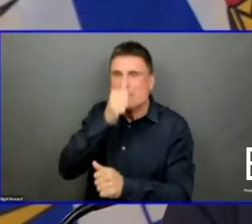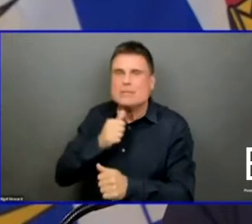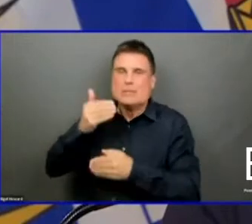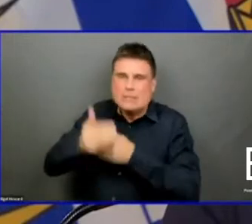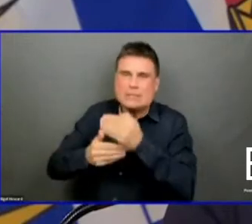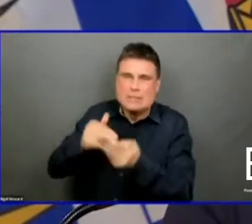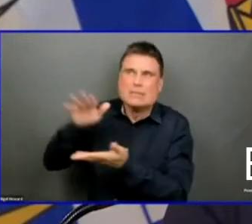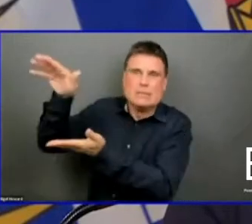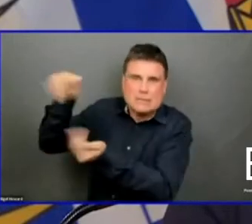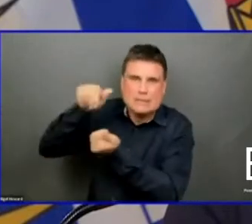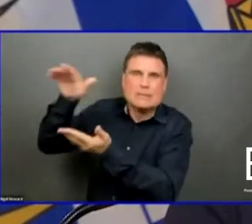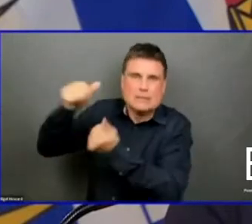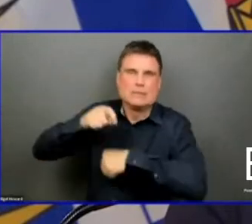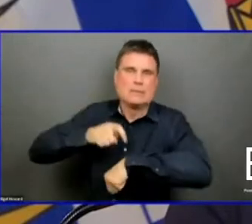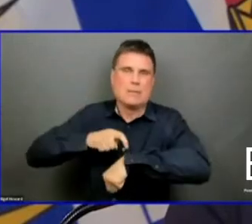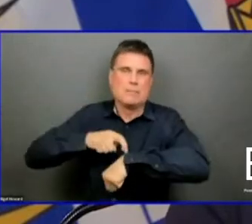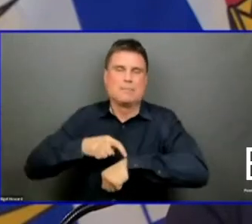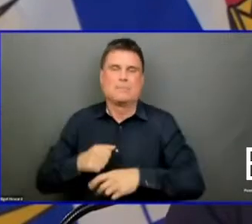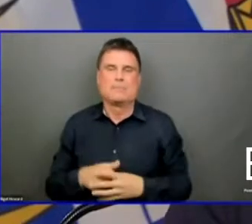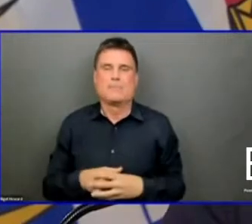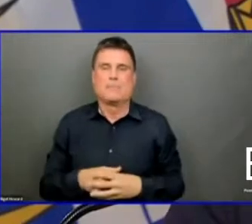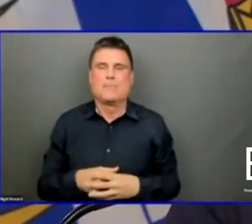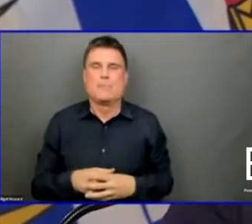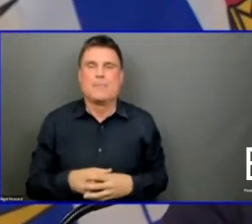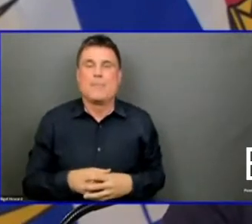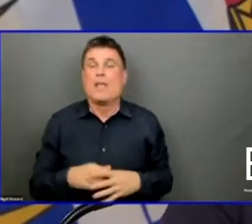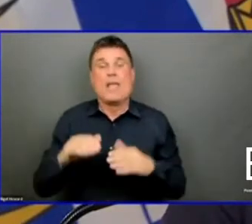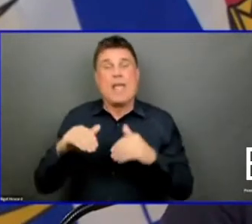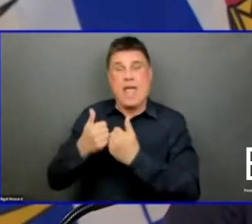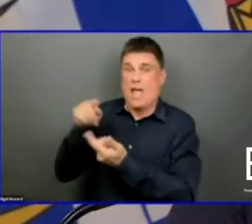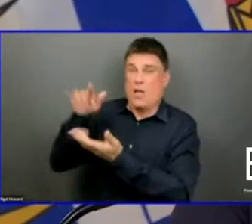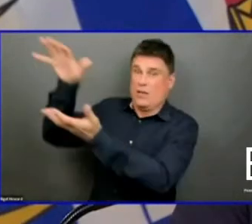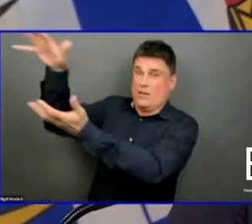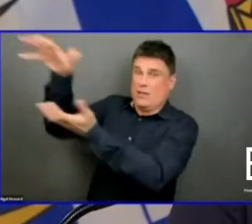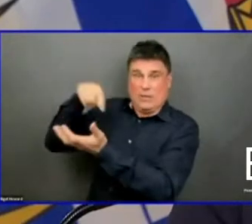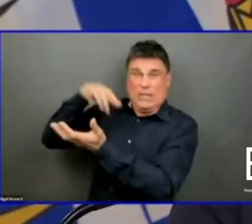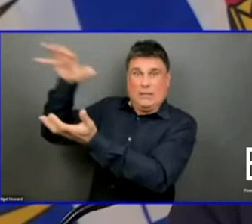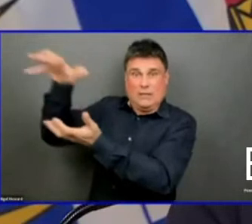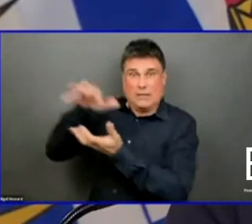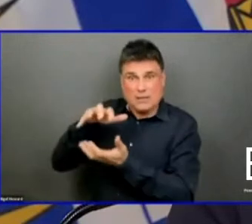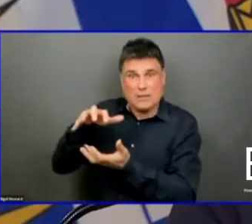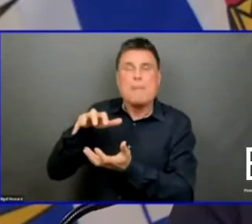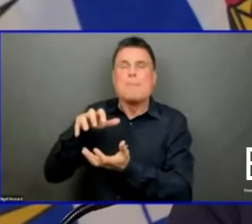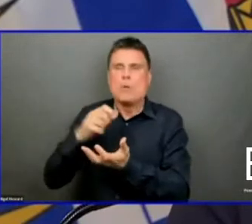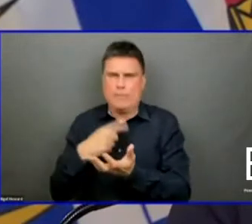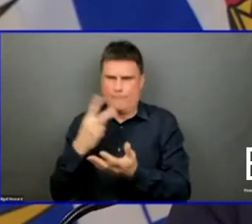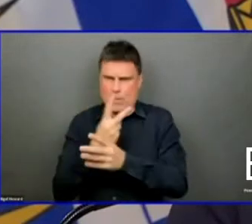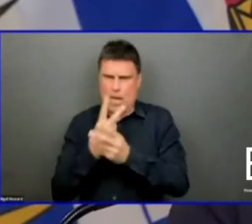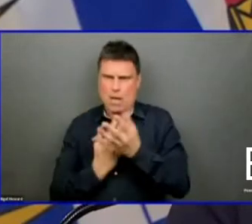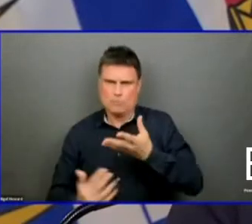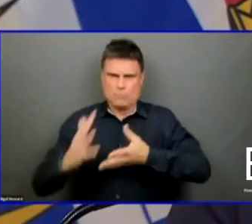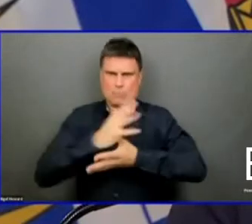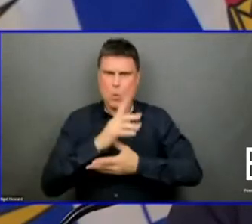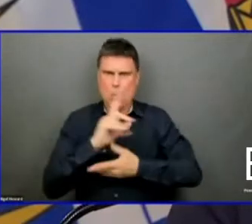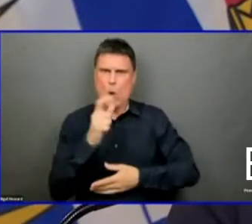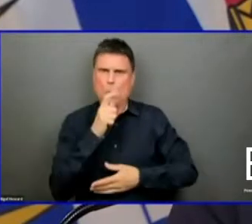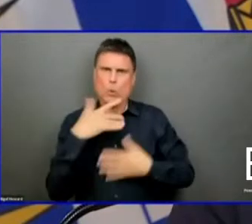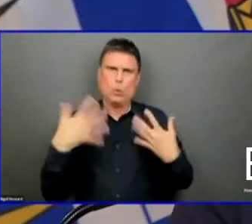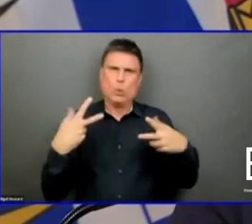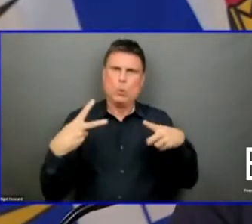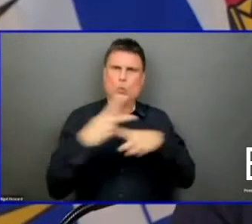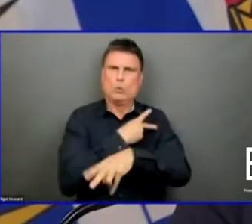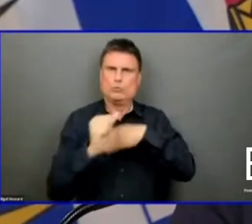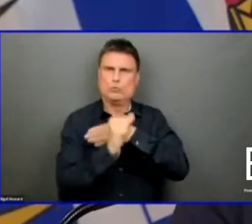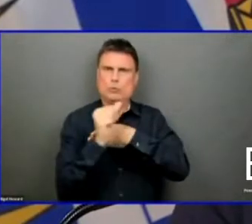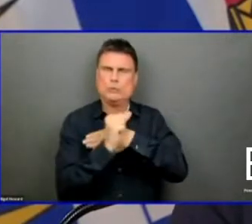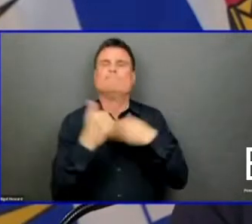fire service will be done this week. They'll be done phased in over the next few weeks. 啊，那么不是这个 Next 所 week 有 of 的 Elisa 学校 Houston, 以及 News 所